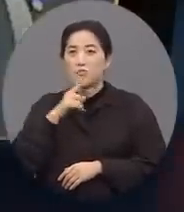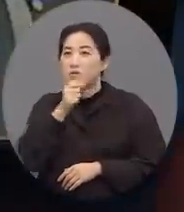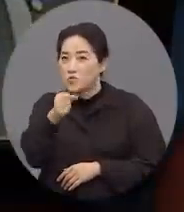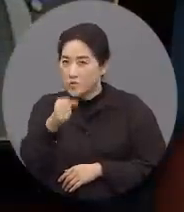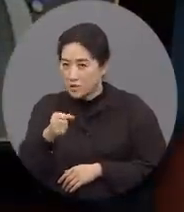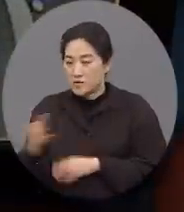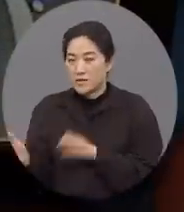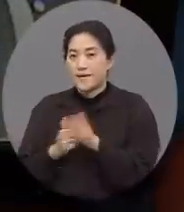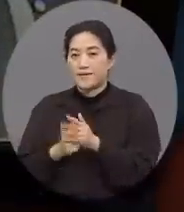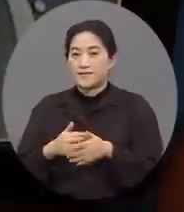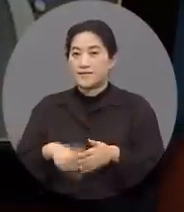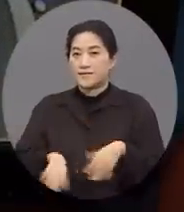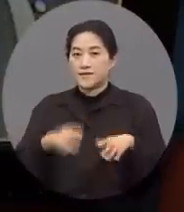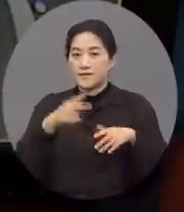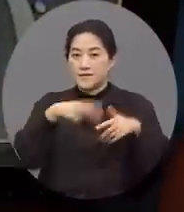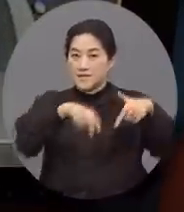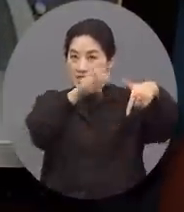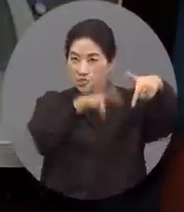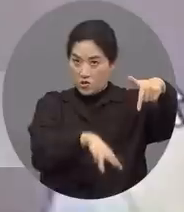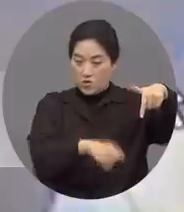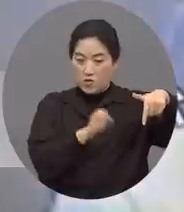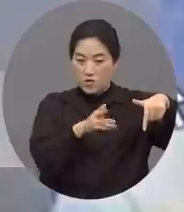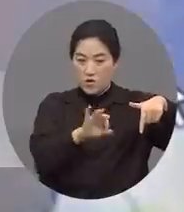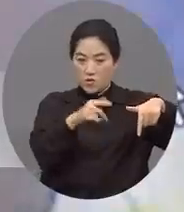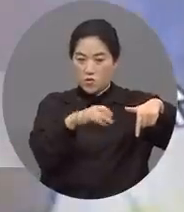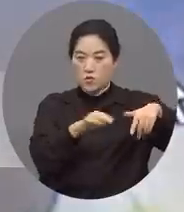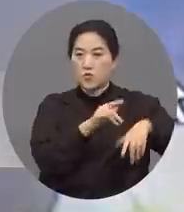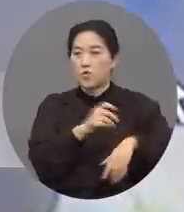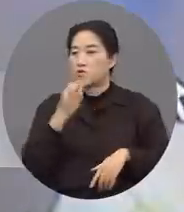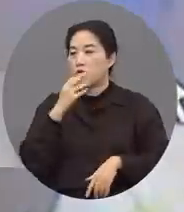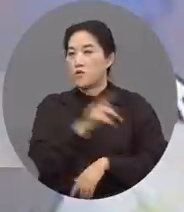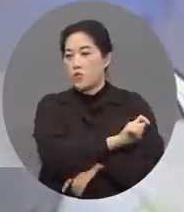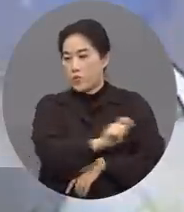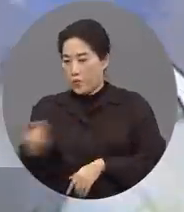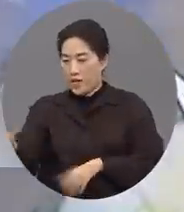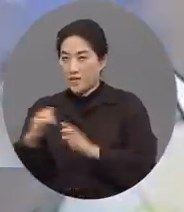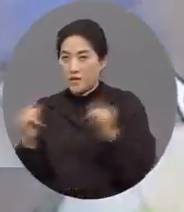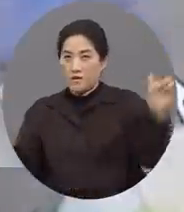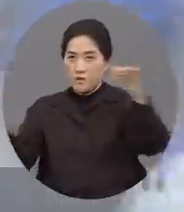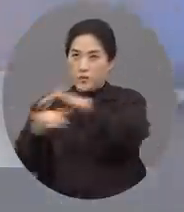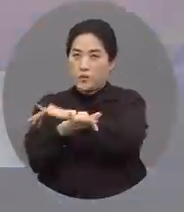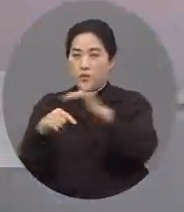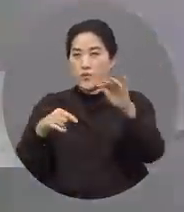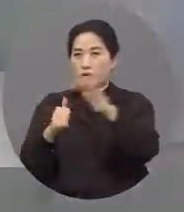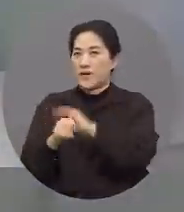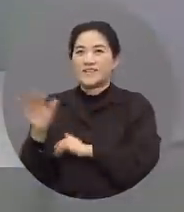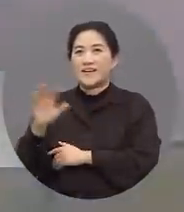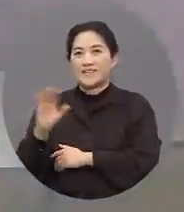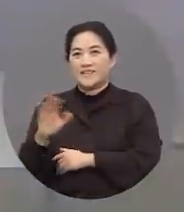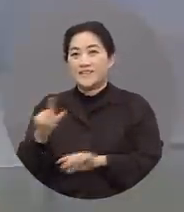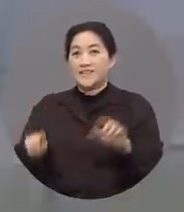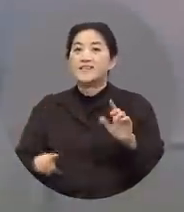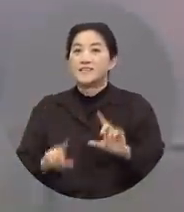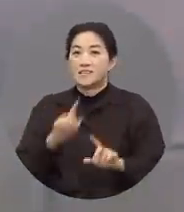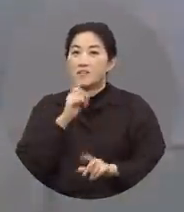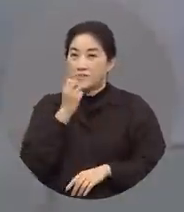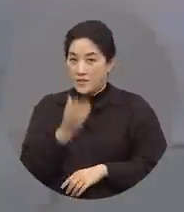이 남성은 인천 영종도에서 서울까지는 택시를 타고 이동했으며 사람이 많이 모인 곳을 방문하지는 않은 것으로